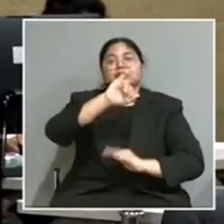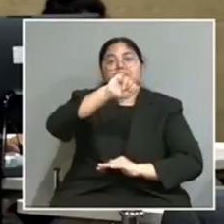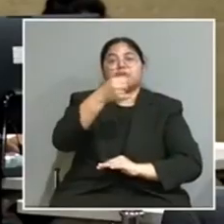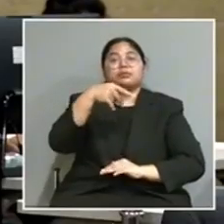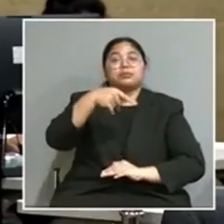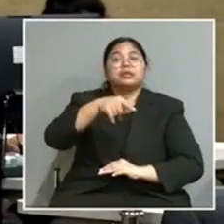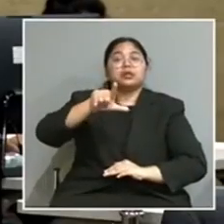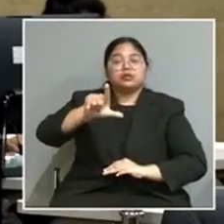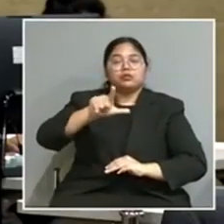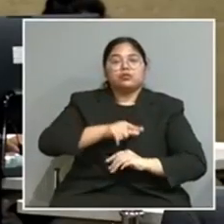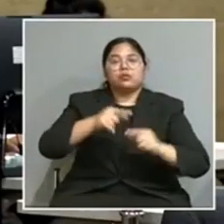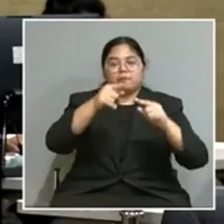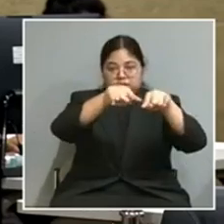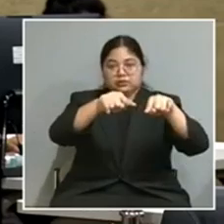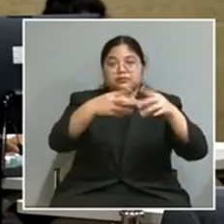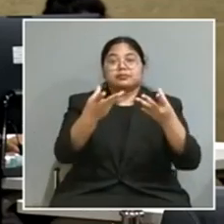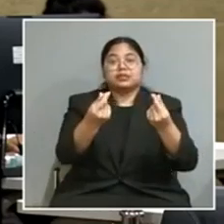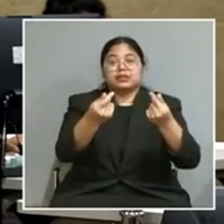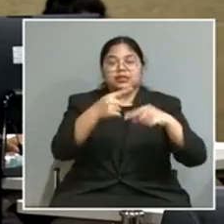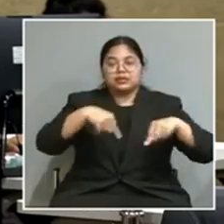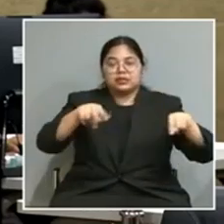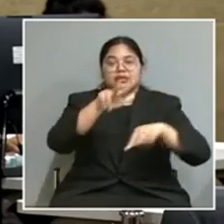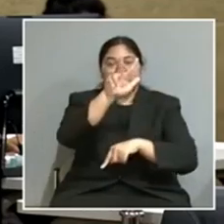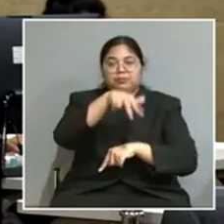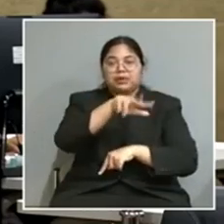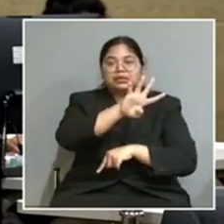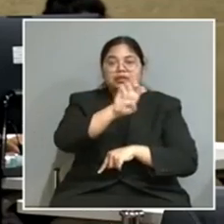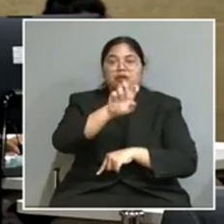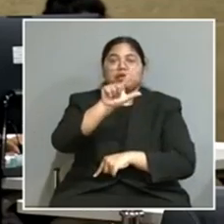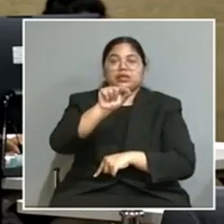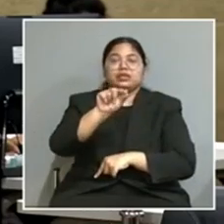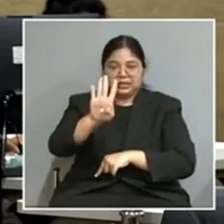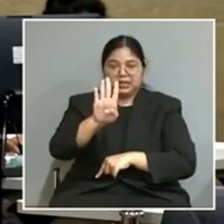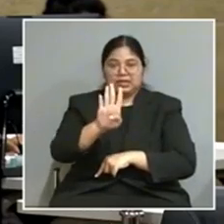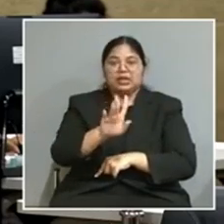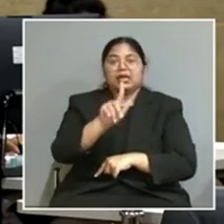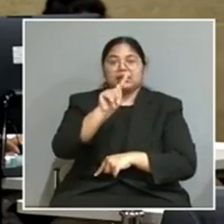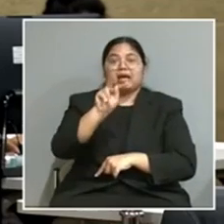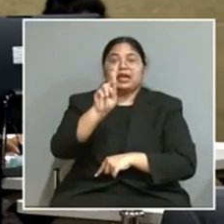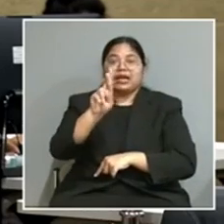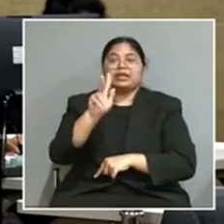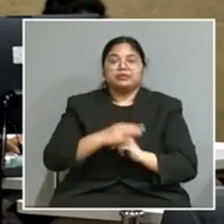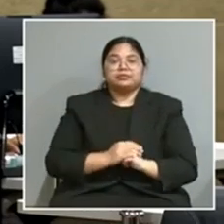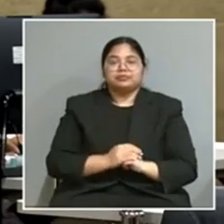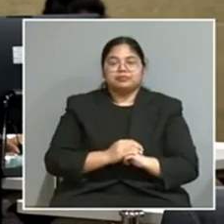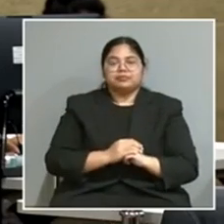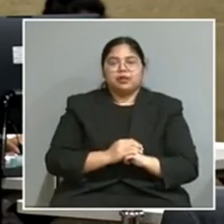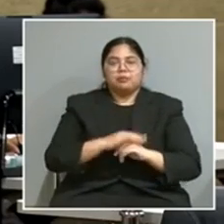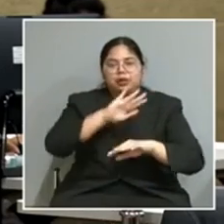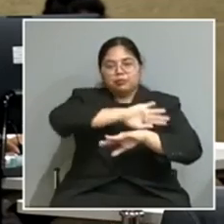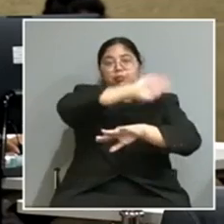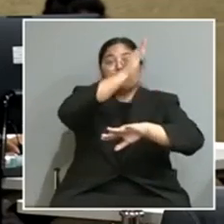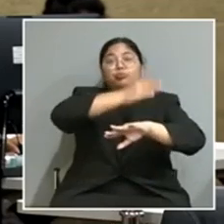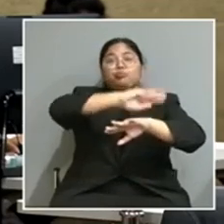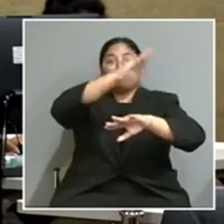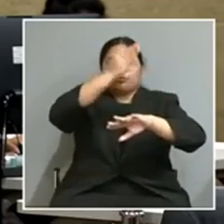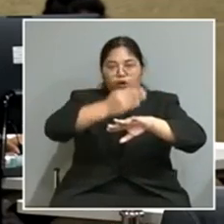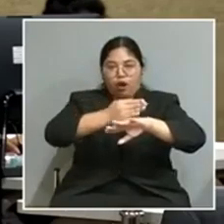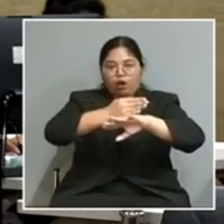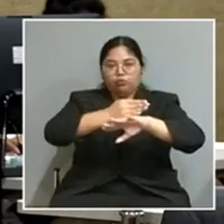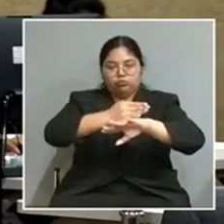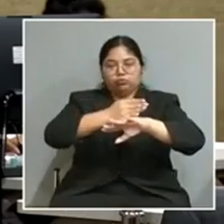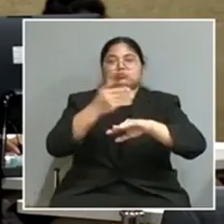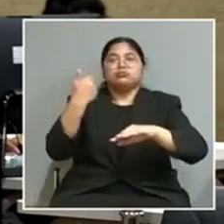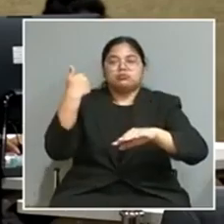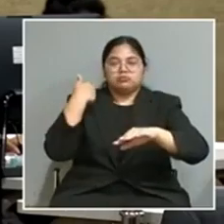จงหประทรงมีพื้นที่ทั้งหมด 3,424 ตารางเกโรเมตรลักษณะภูมประเทศเป็นภูเขาที่ราบสูง